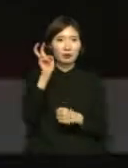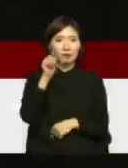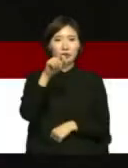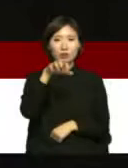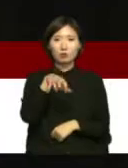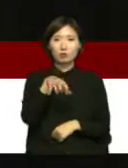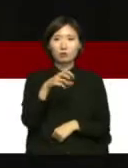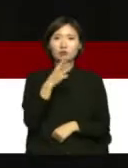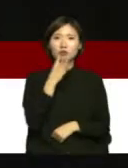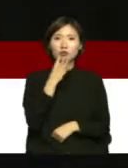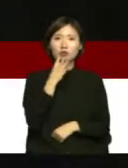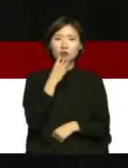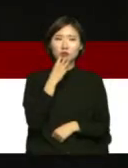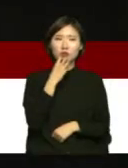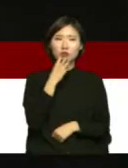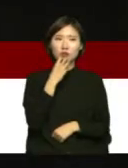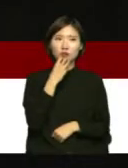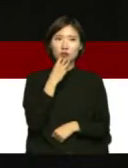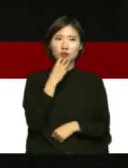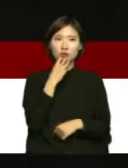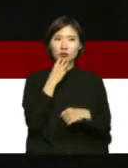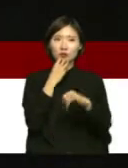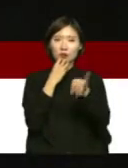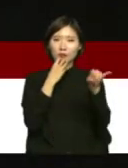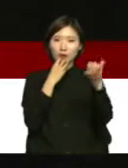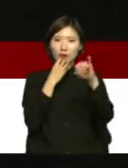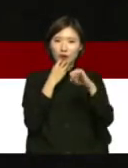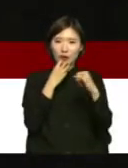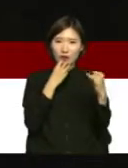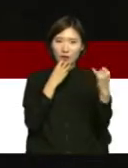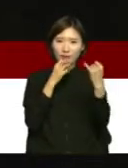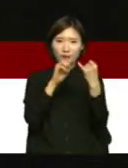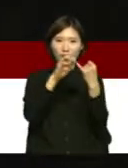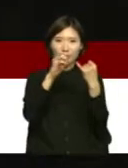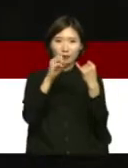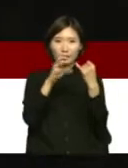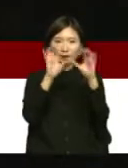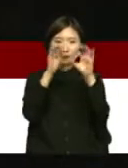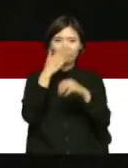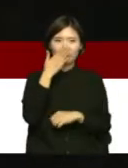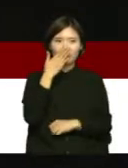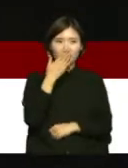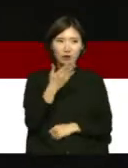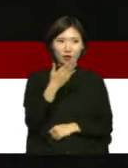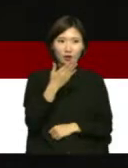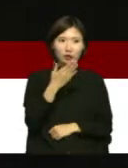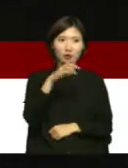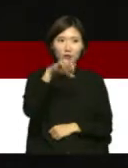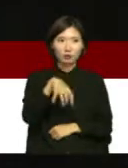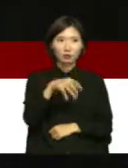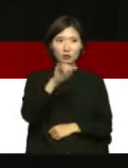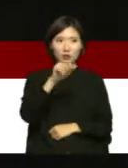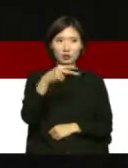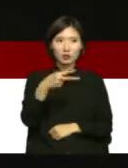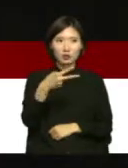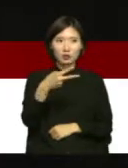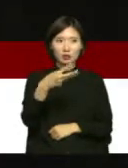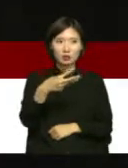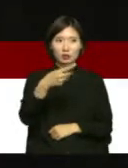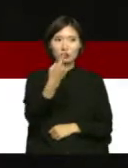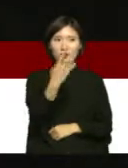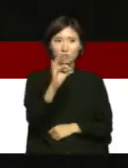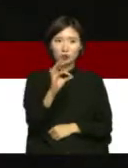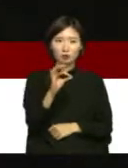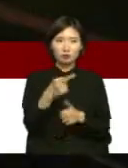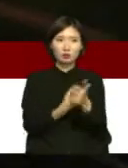서울에서 이렇게 불빛을 볼 수 있는 곳은 제가 어 길동 생태공원과 여기 구로 오역이